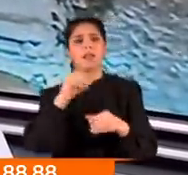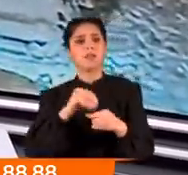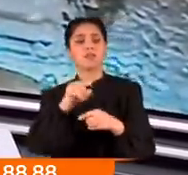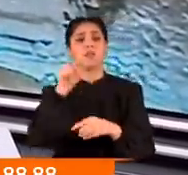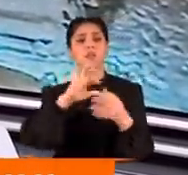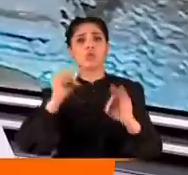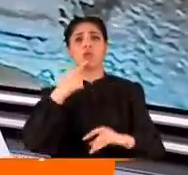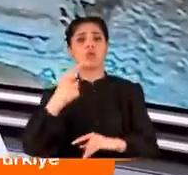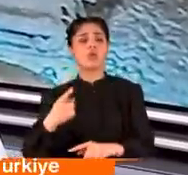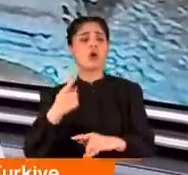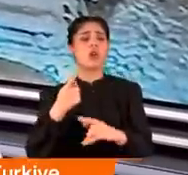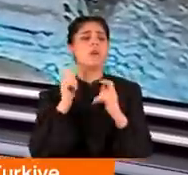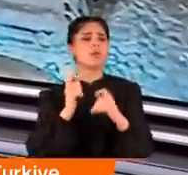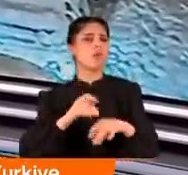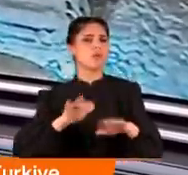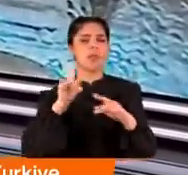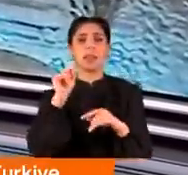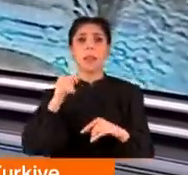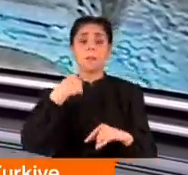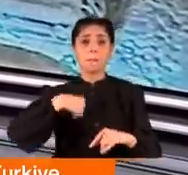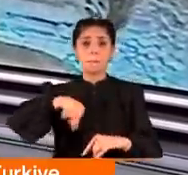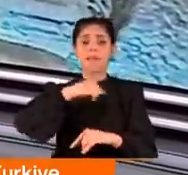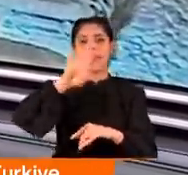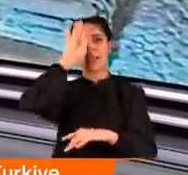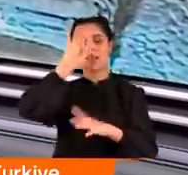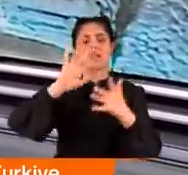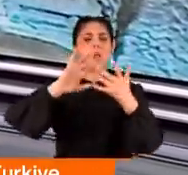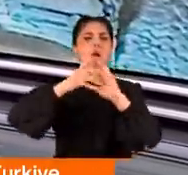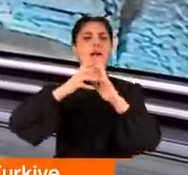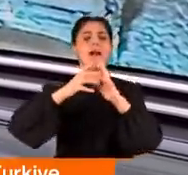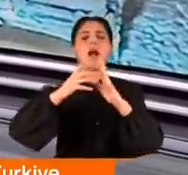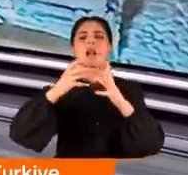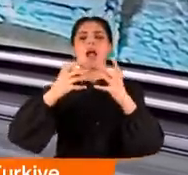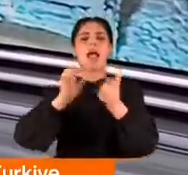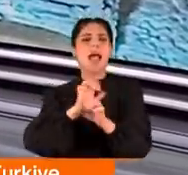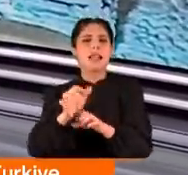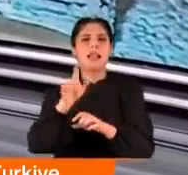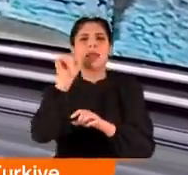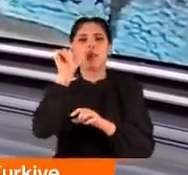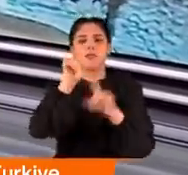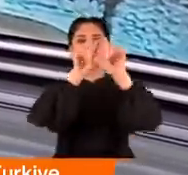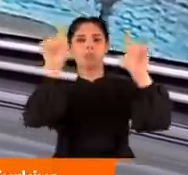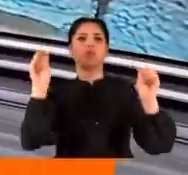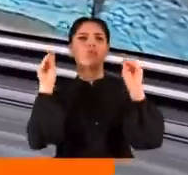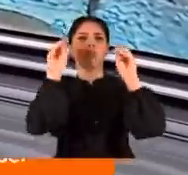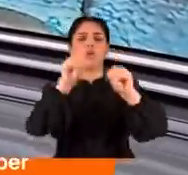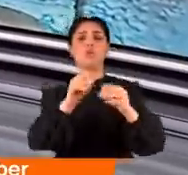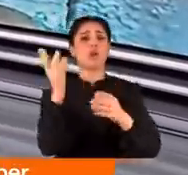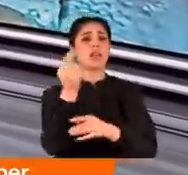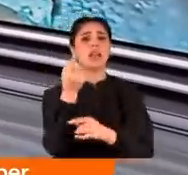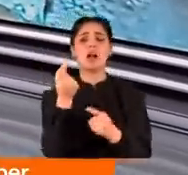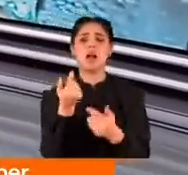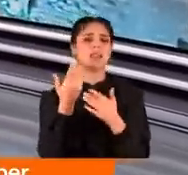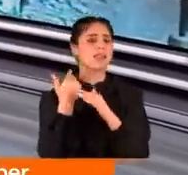cümleyi kurmak zor değil ki zaten biz de İstanbul'da kar felaketi başlığını tam da bunu yaşayanlar için attık. Sayıları hiç de az